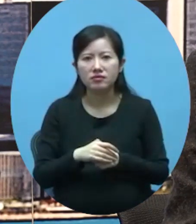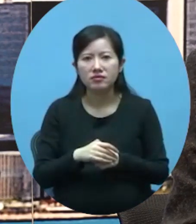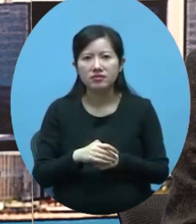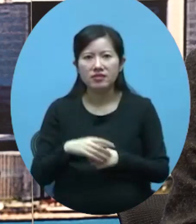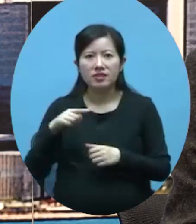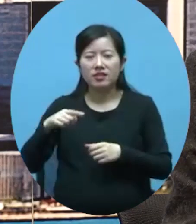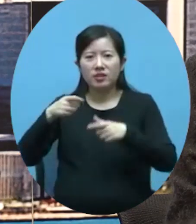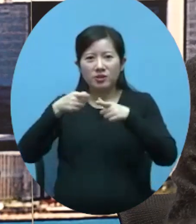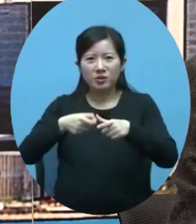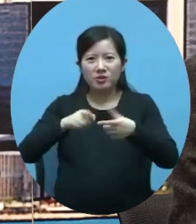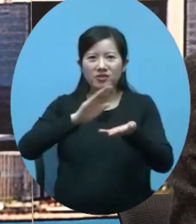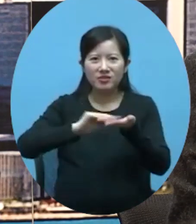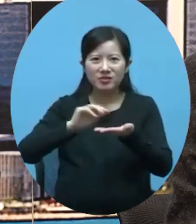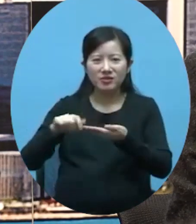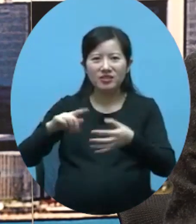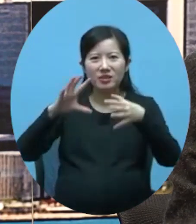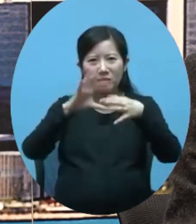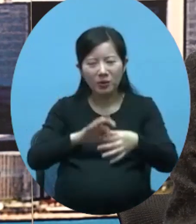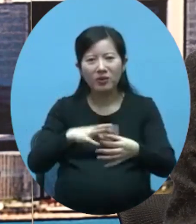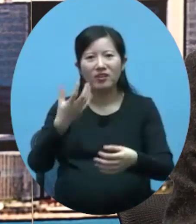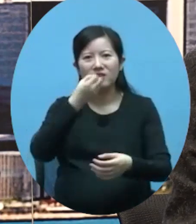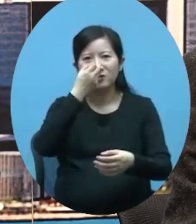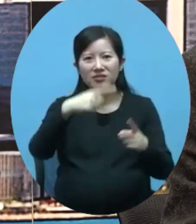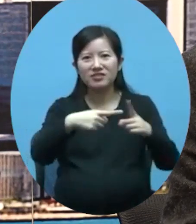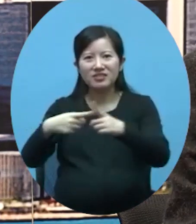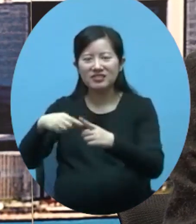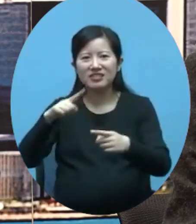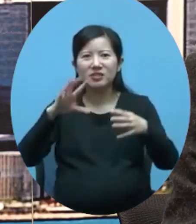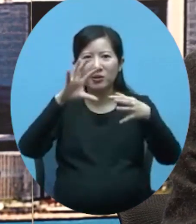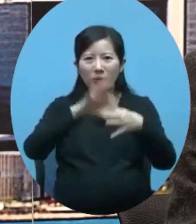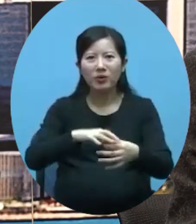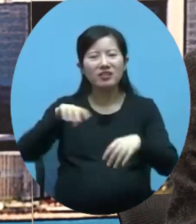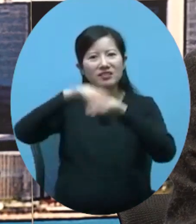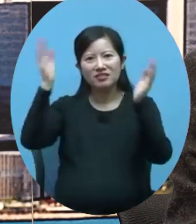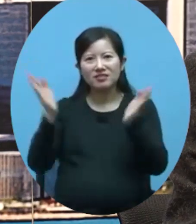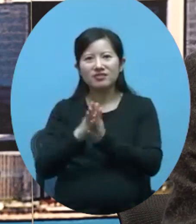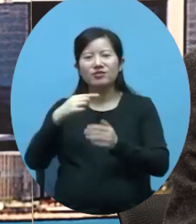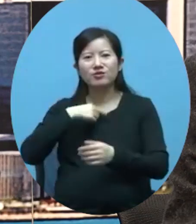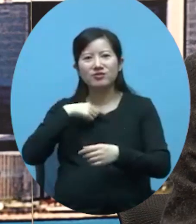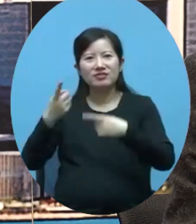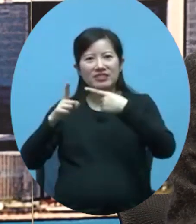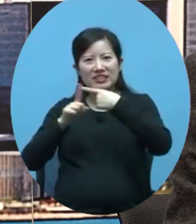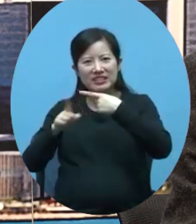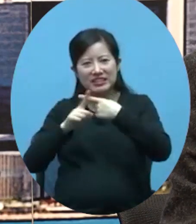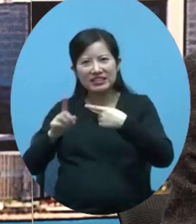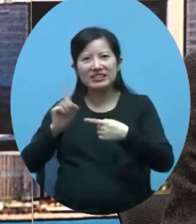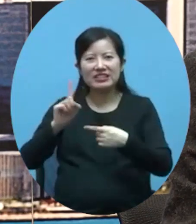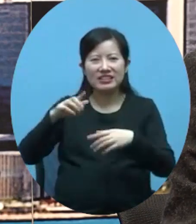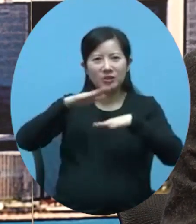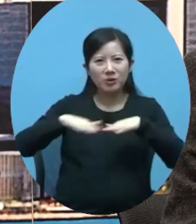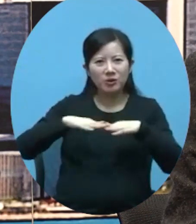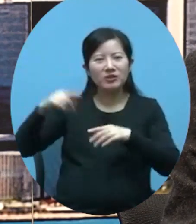同工的衛生有關或者對整個人口有關的很多的制度都是要以風險為本和分開不同的風險的人